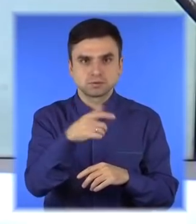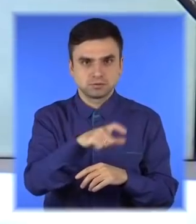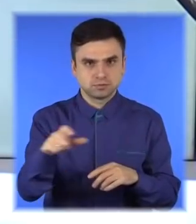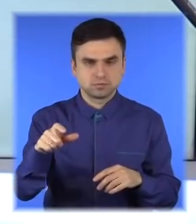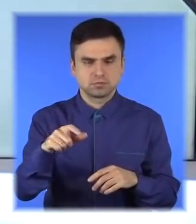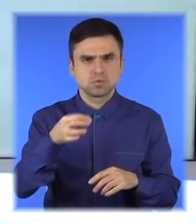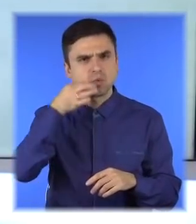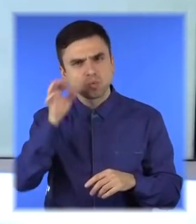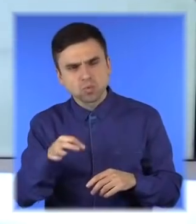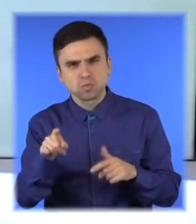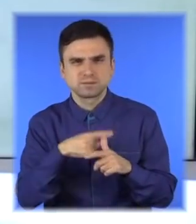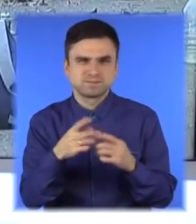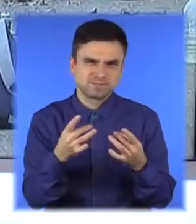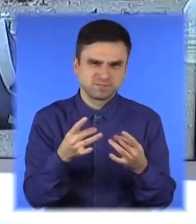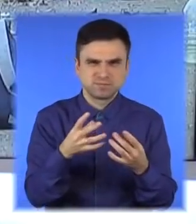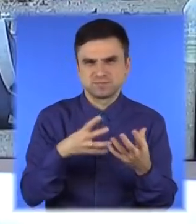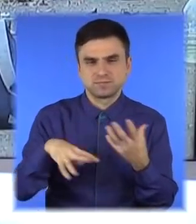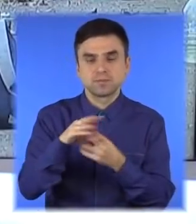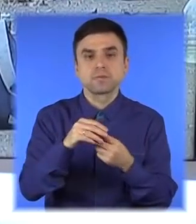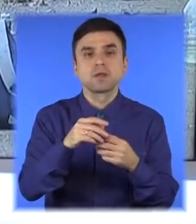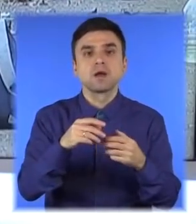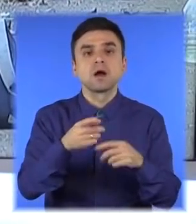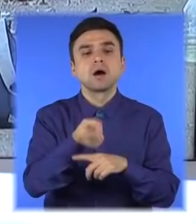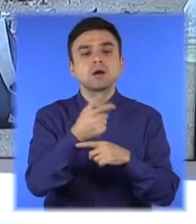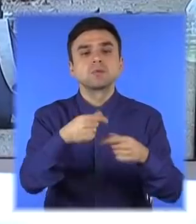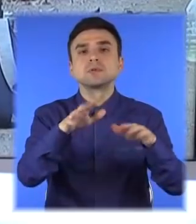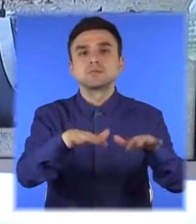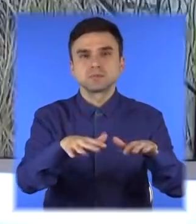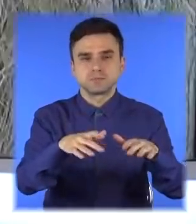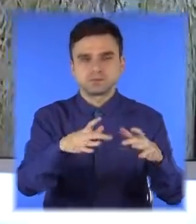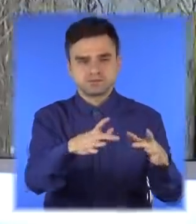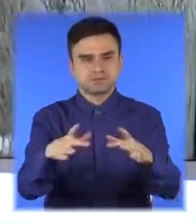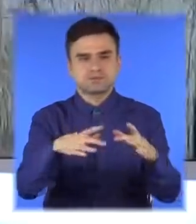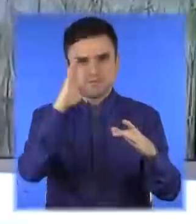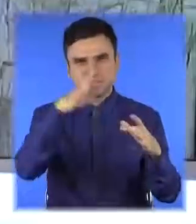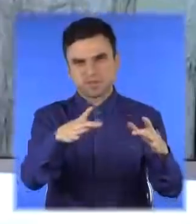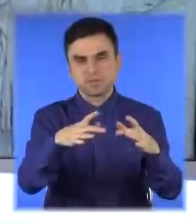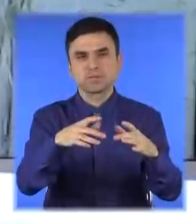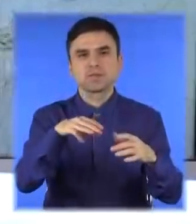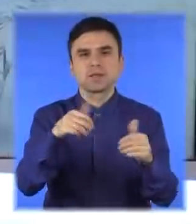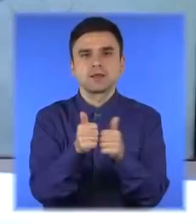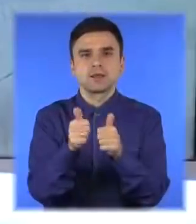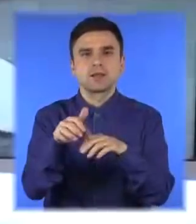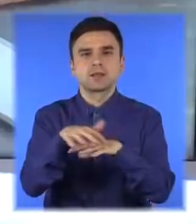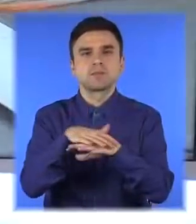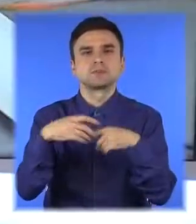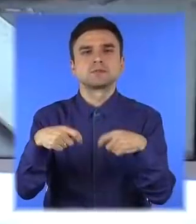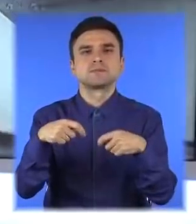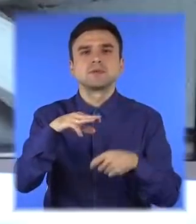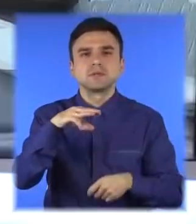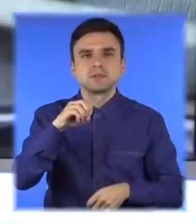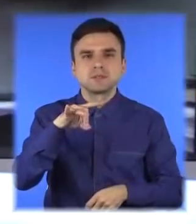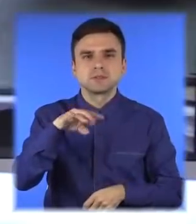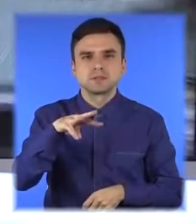турніру обрали перший та другий ставки поблизу терміналу. Переможців нагородили пам'ятними кубками, медалями, а також